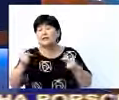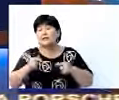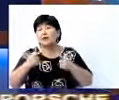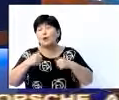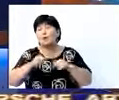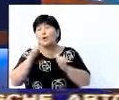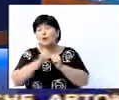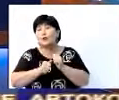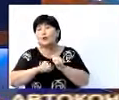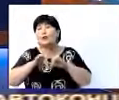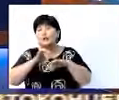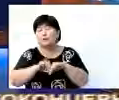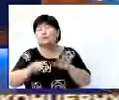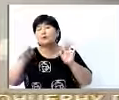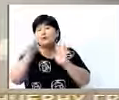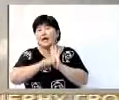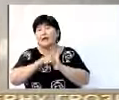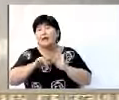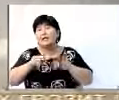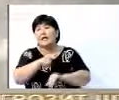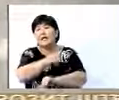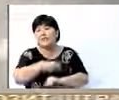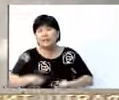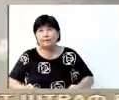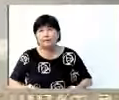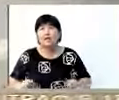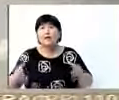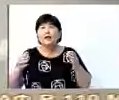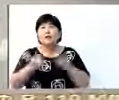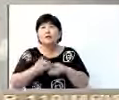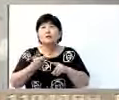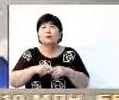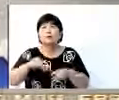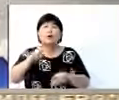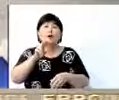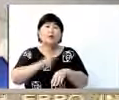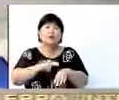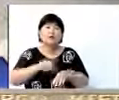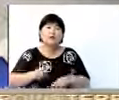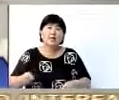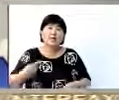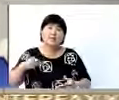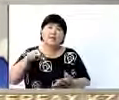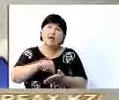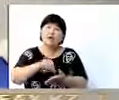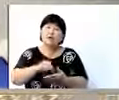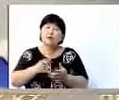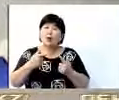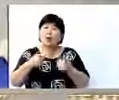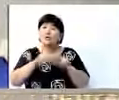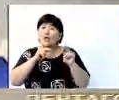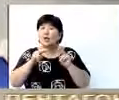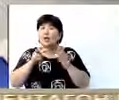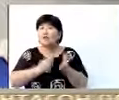органами регулярно проводятся рейды. В составе мобильной группы участковый инспектор, представители органов